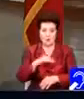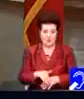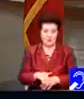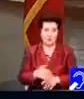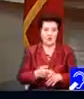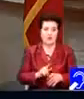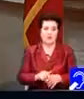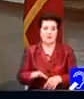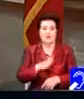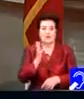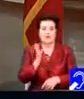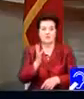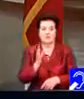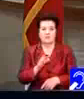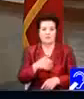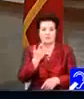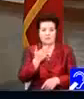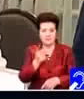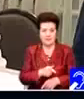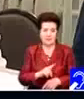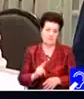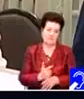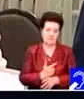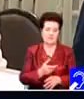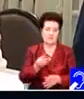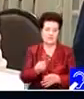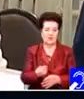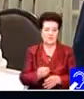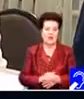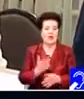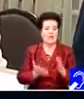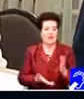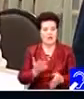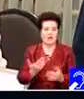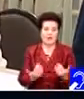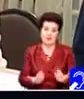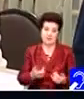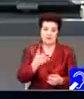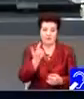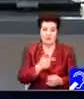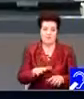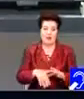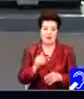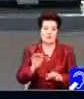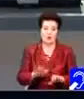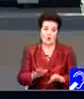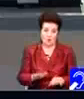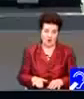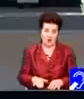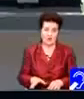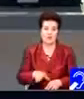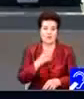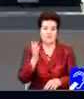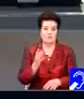votează, cineva îi așteaptă ca să-i remunereze. Chiar dacă astăzi avem alegeri locale, au fost semnalate și de